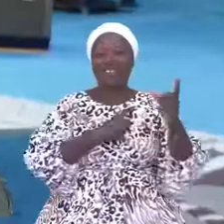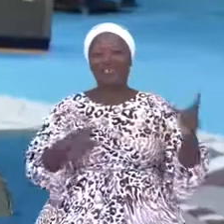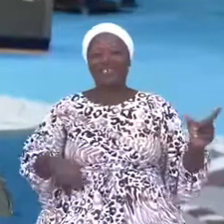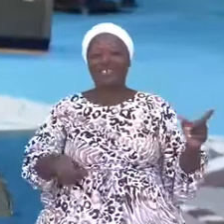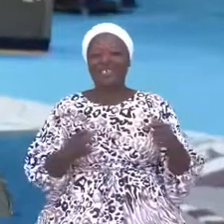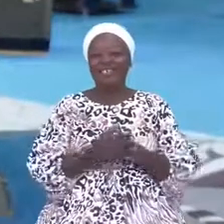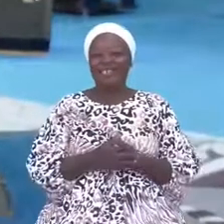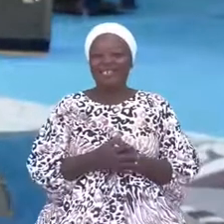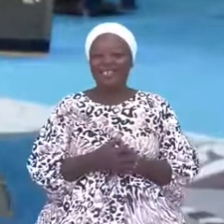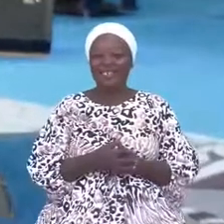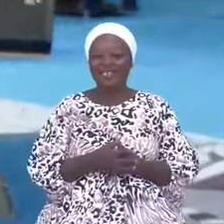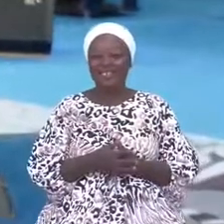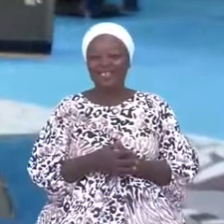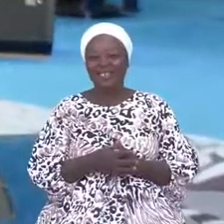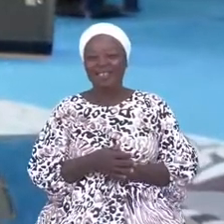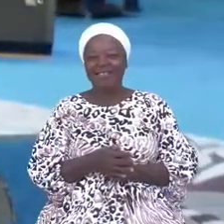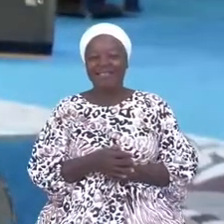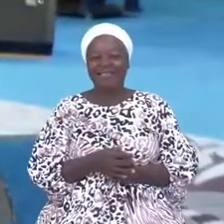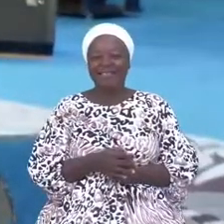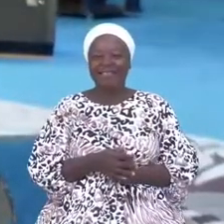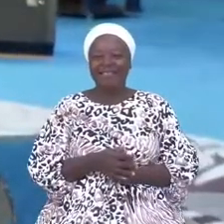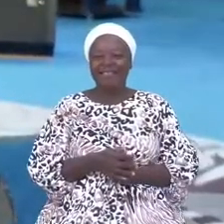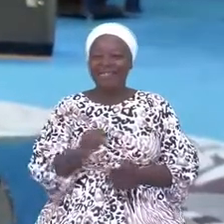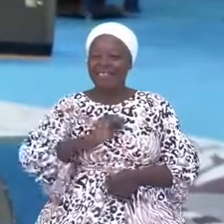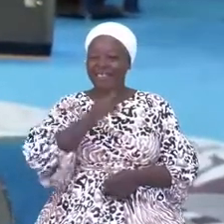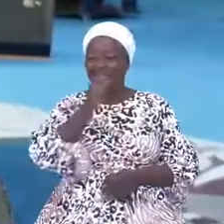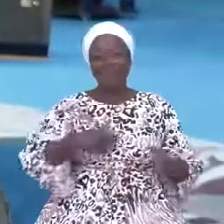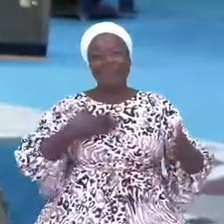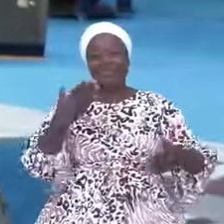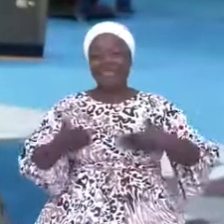Quelqu'un là-bas, je dis gloire à Dieu.